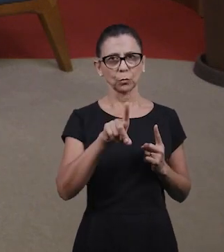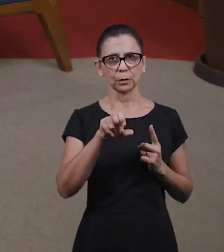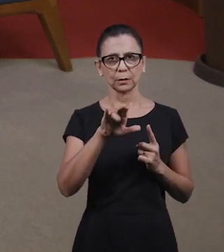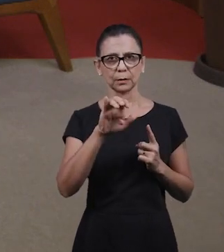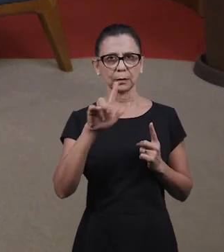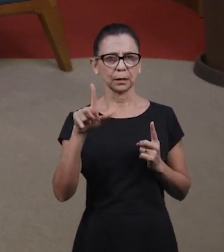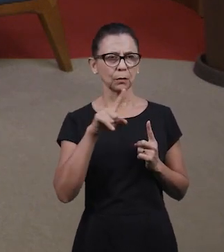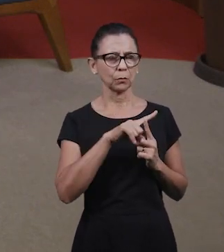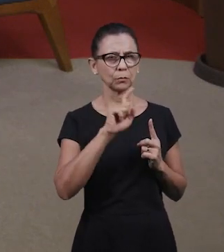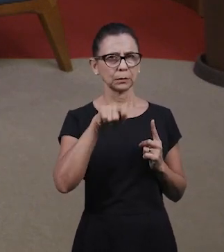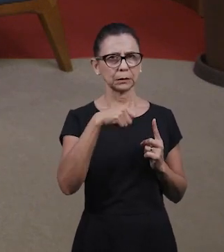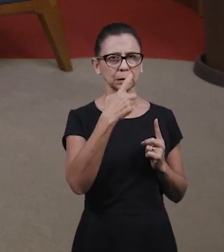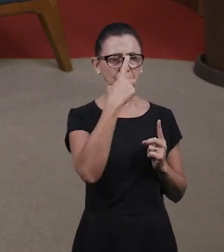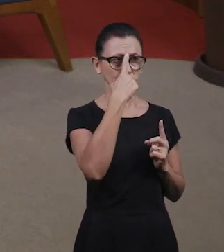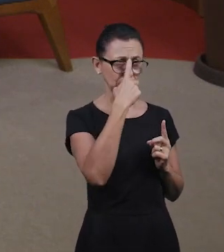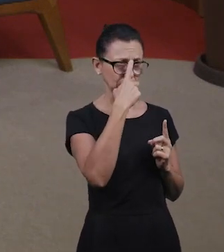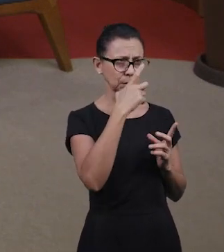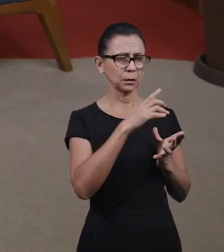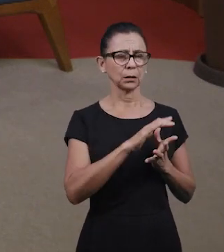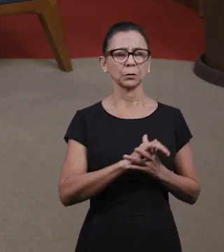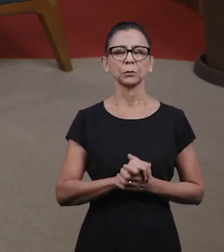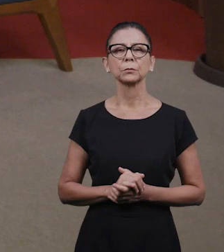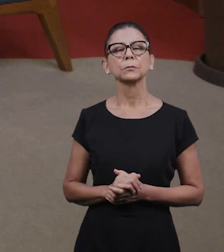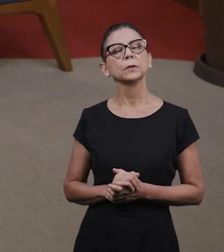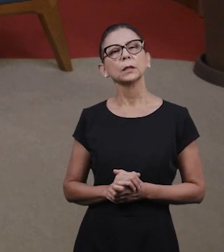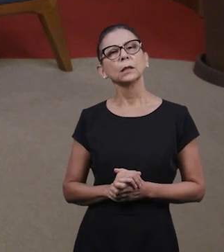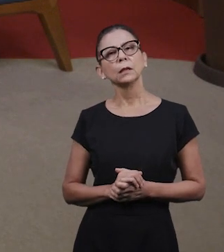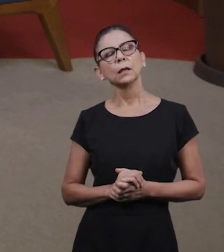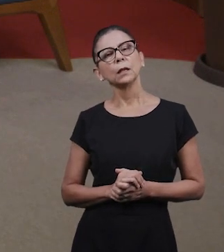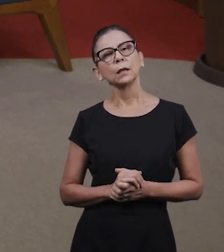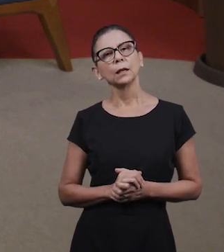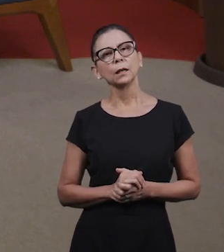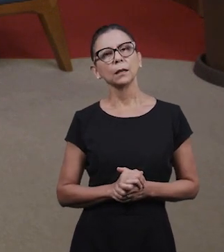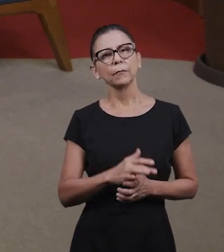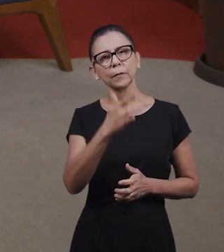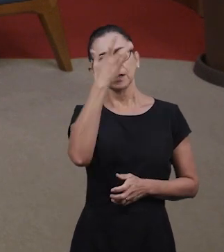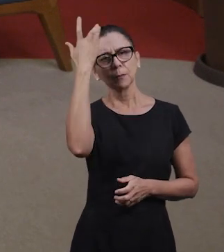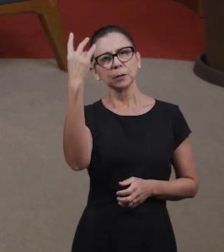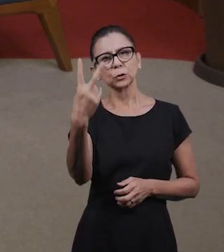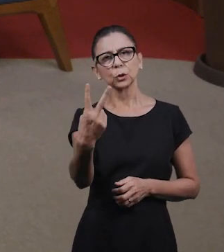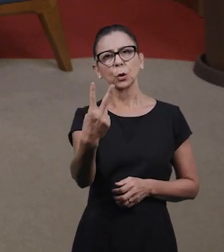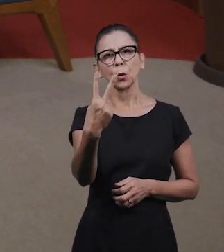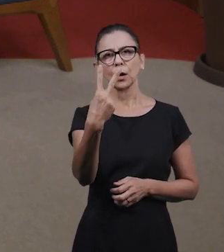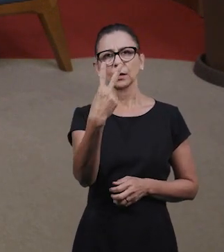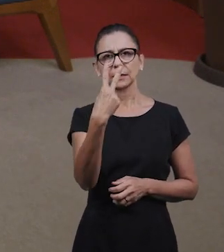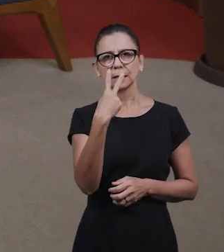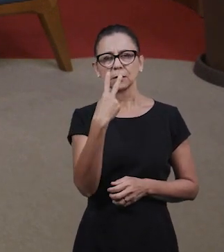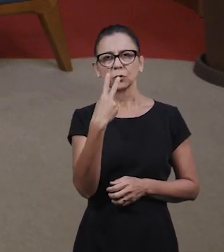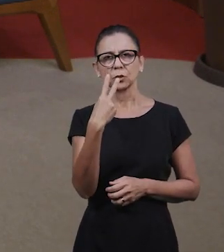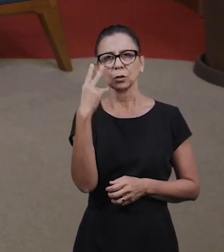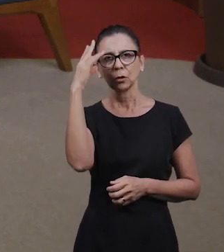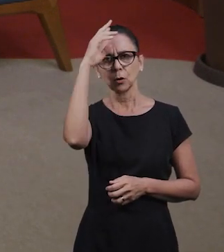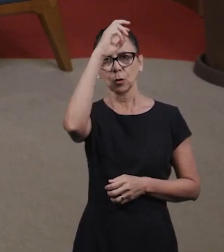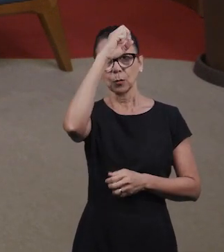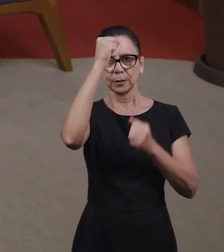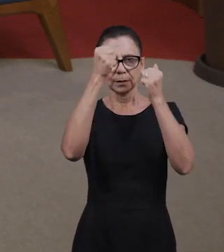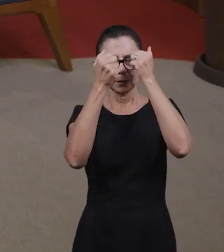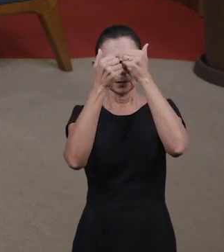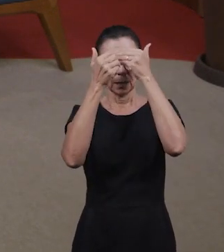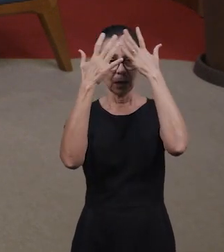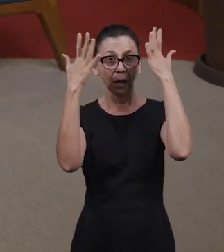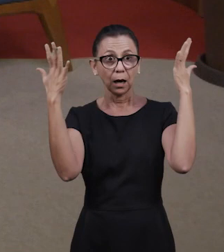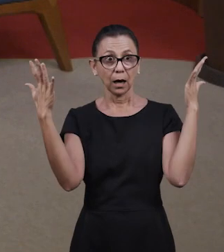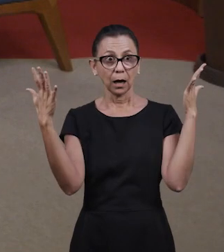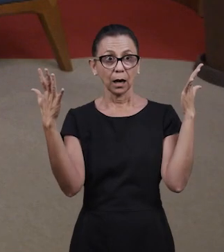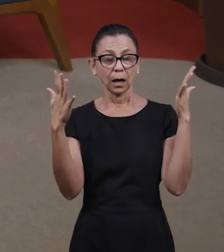serviteur vigilant, quelle introduction nous pouvons faire afin que la personne qui nous assiste puisse comprendre